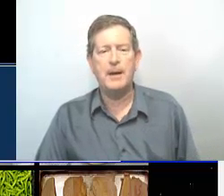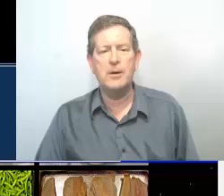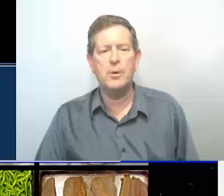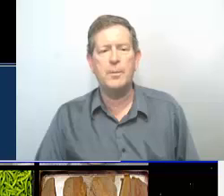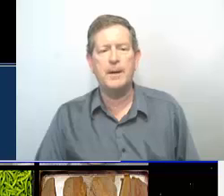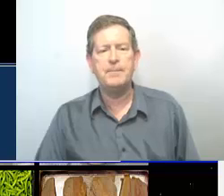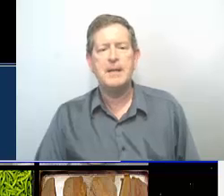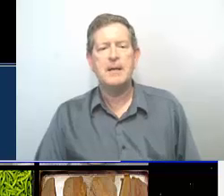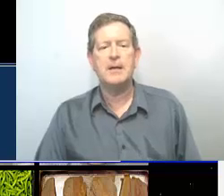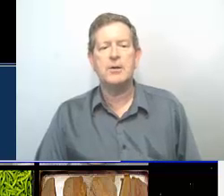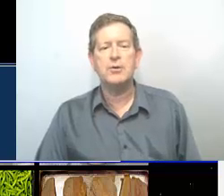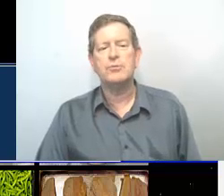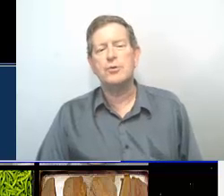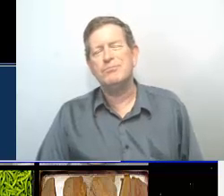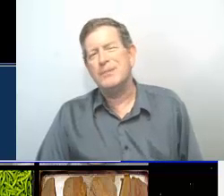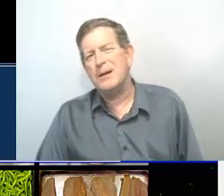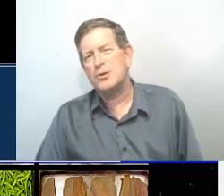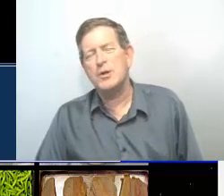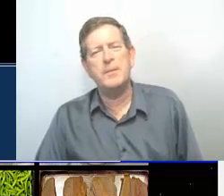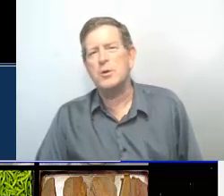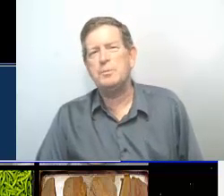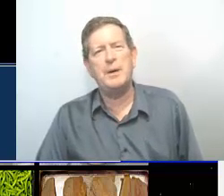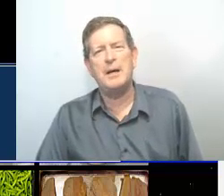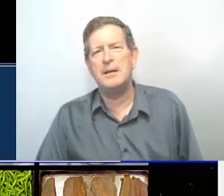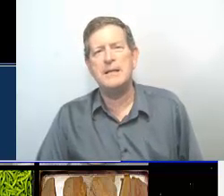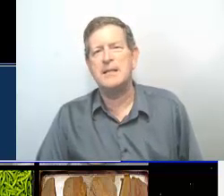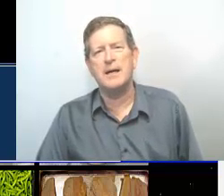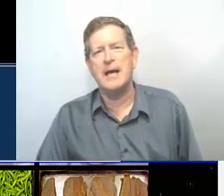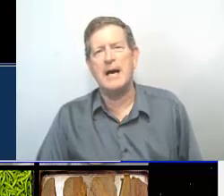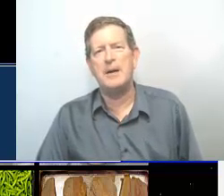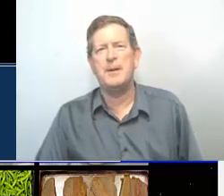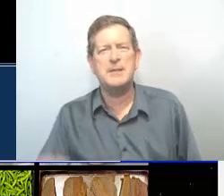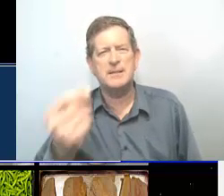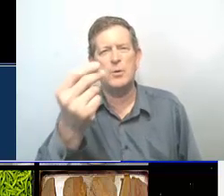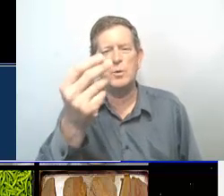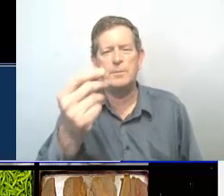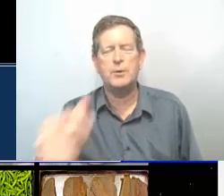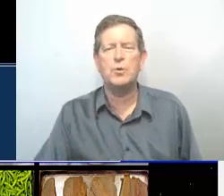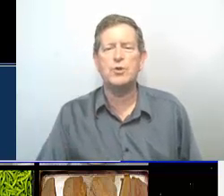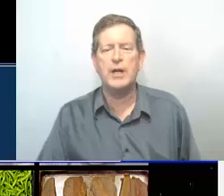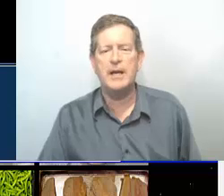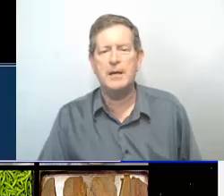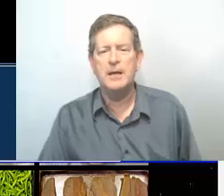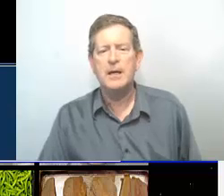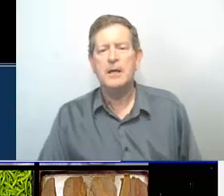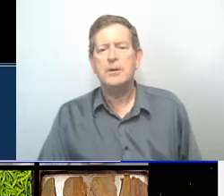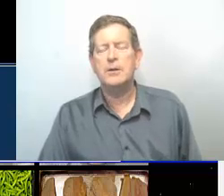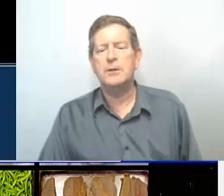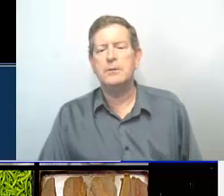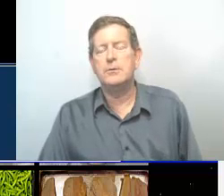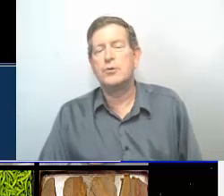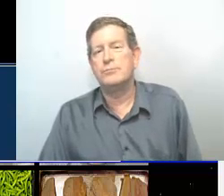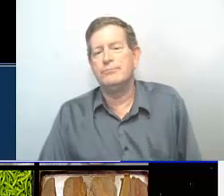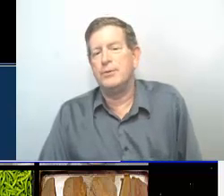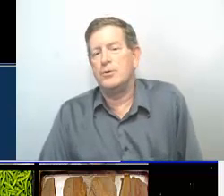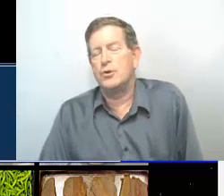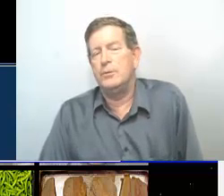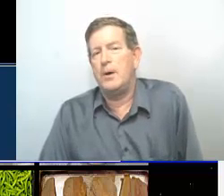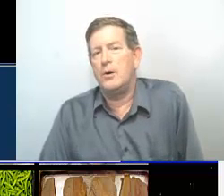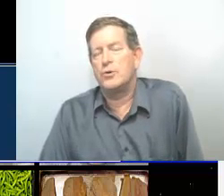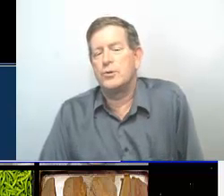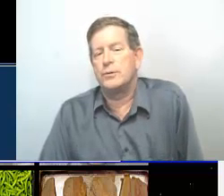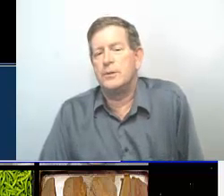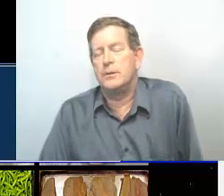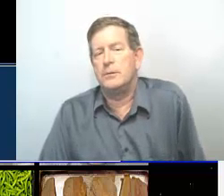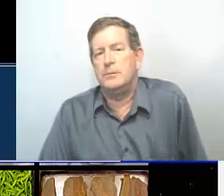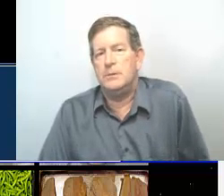Donc elle prépare les repas. Bon, je ne mange pas les céréales parce que ça coûte un peu trop cher.